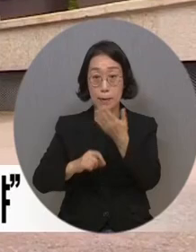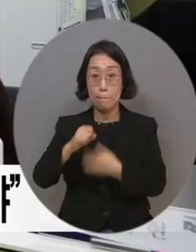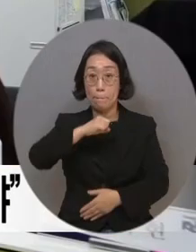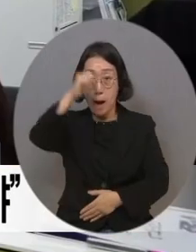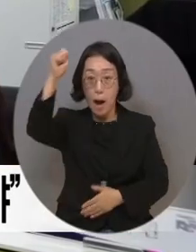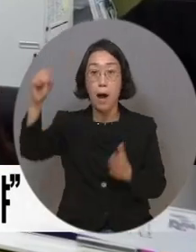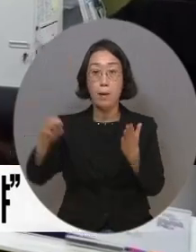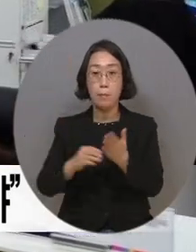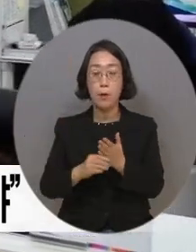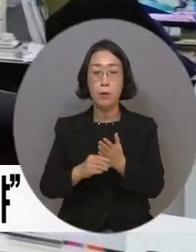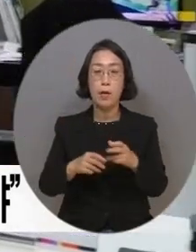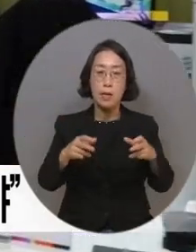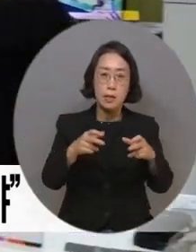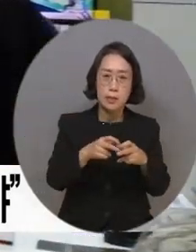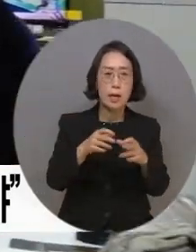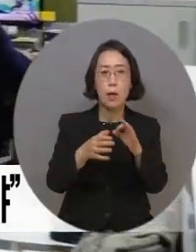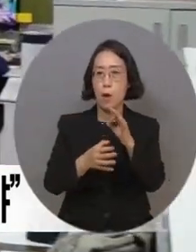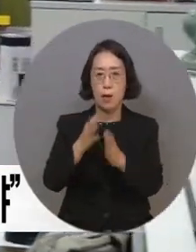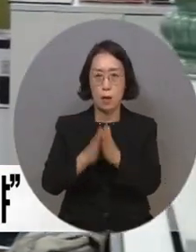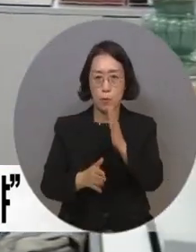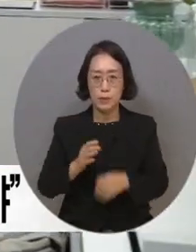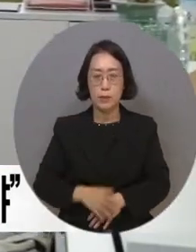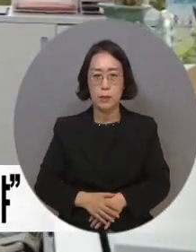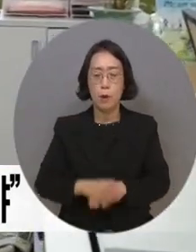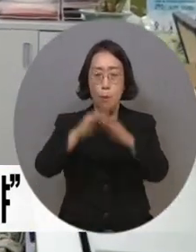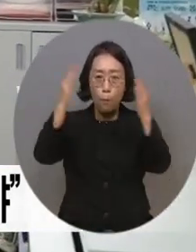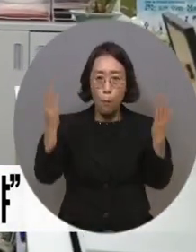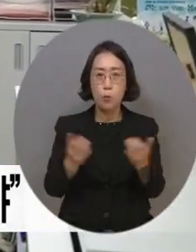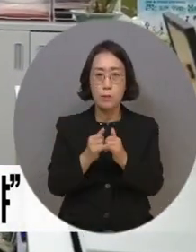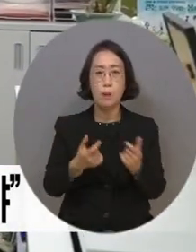경우 장애 유무나 유형에 관계없이